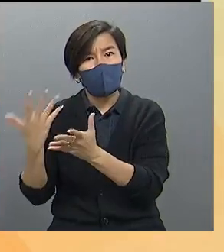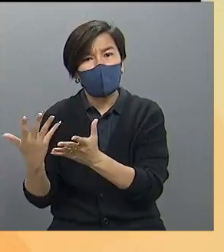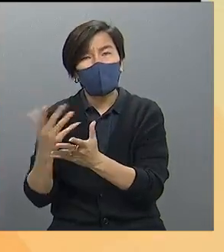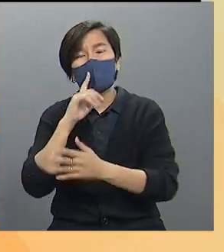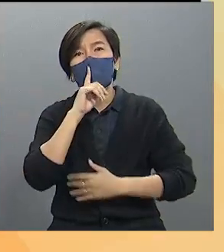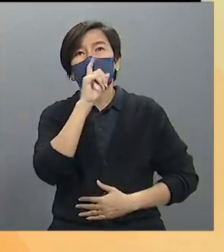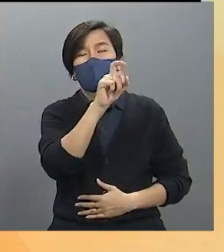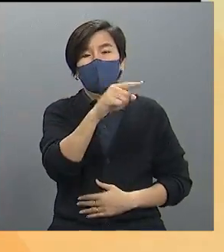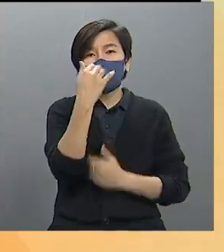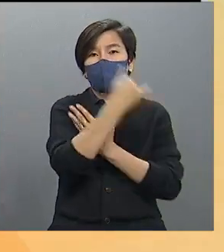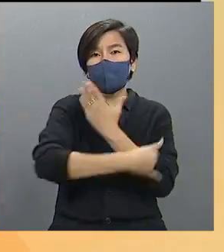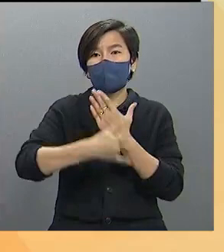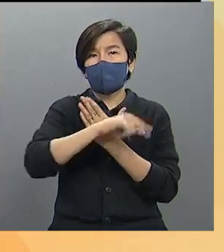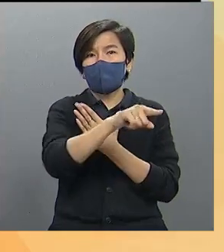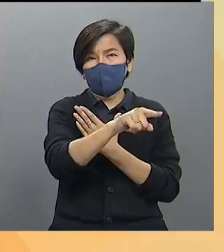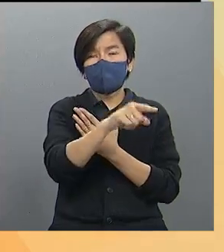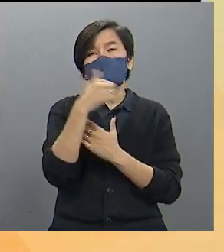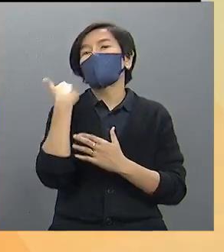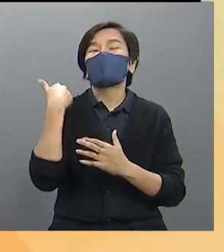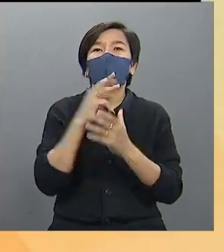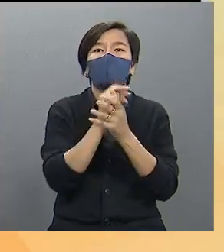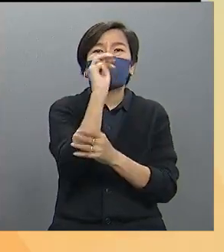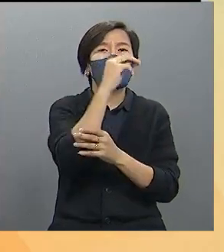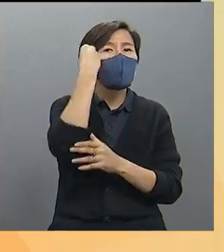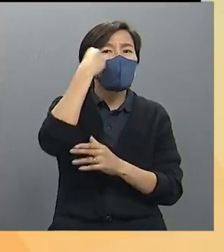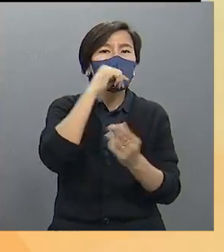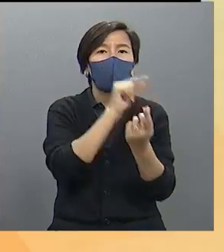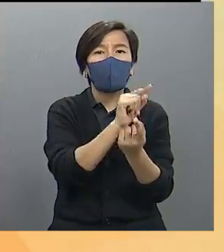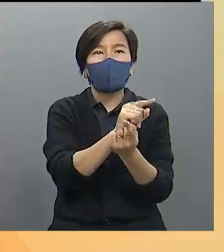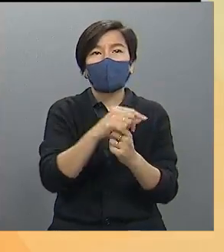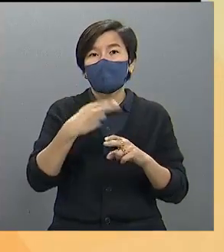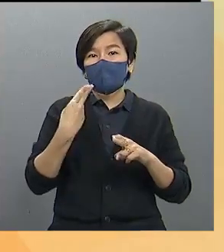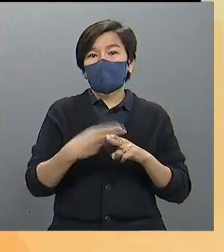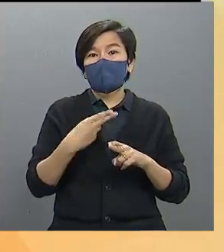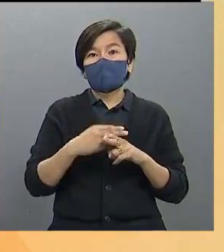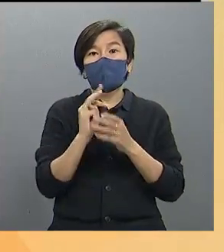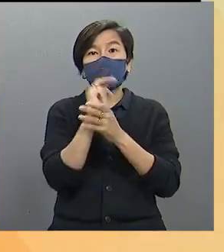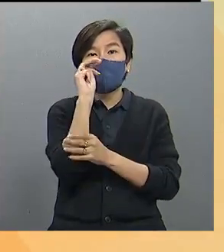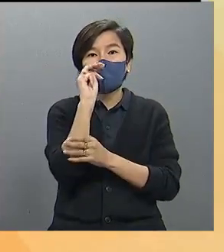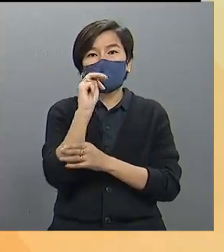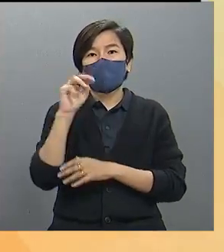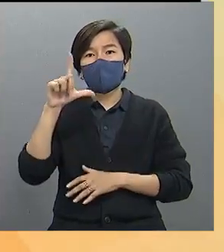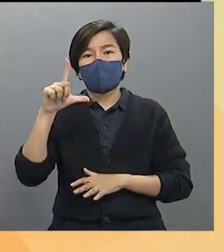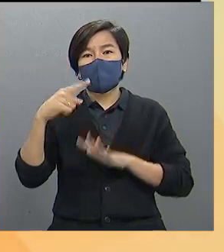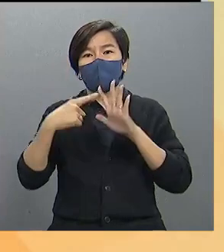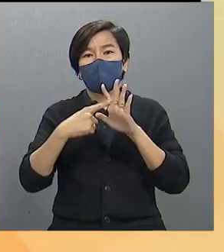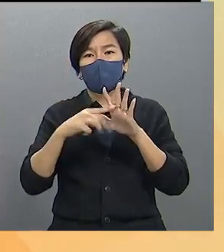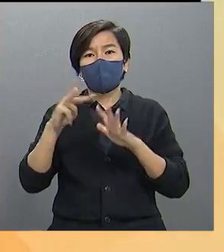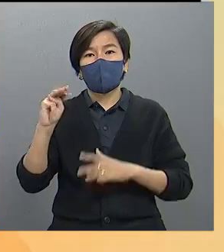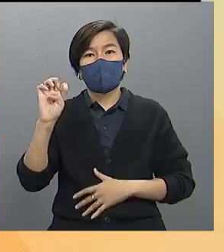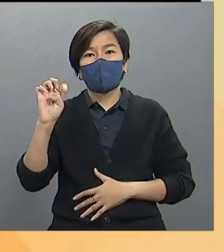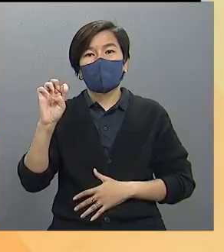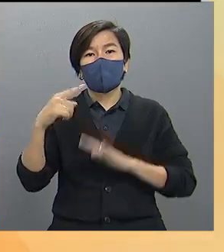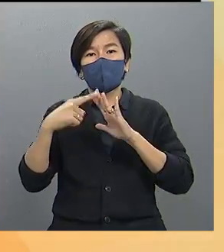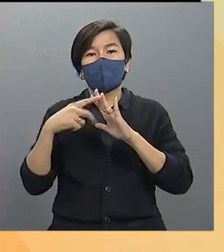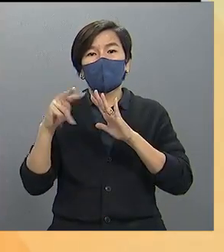ใช้ clapCross Laminateทนไฟใช่ครั คเปไม้สัง Crossสัง Cross ขนมาจะมีควสามาทนไได้ 2 ชั่วโงขึน